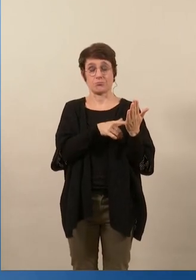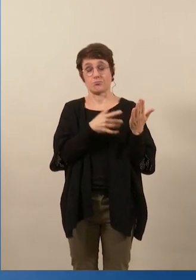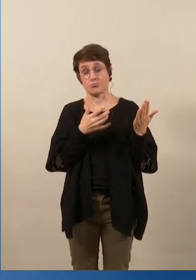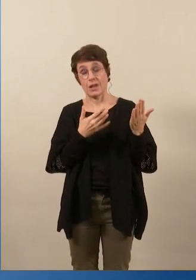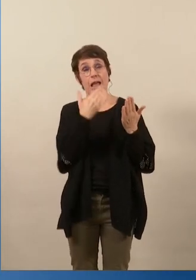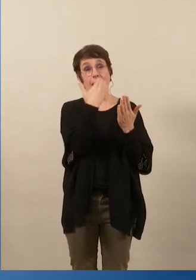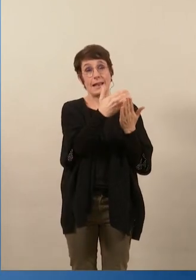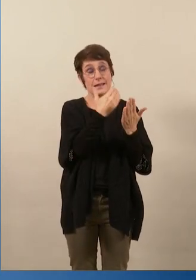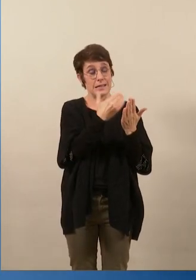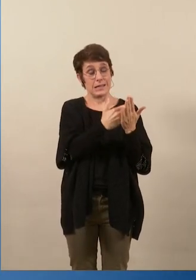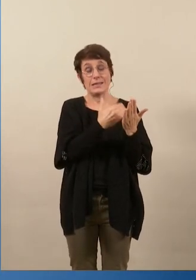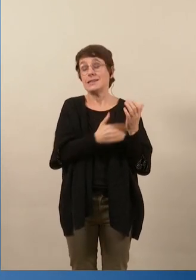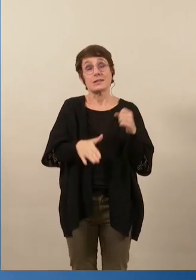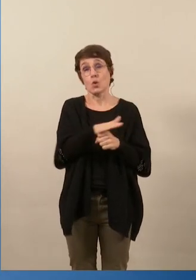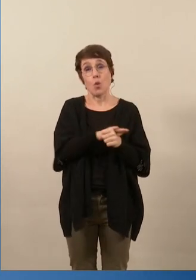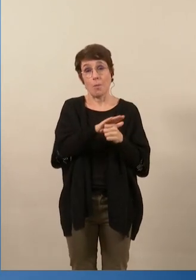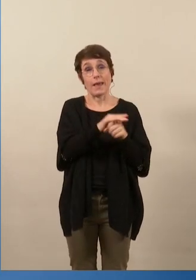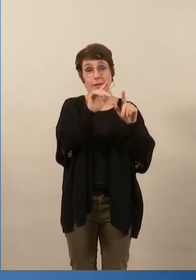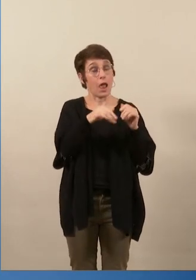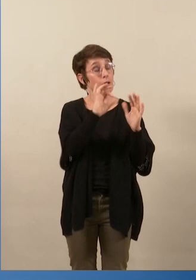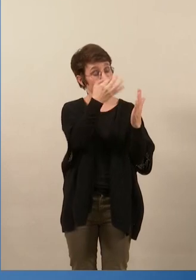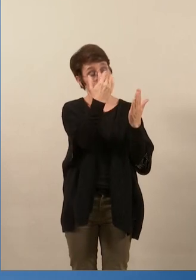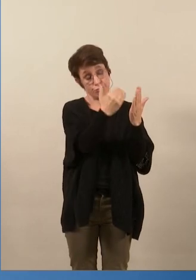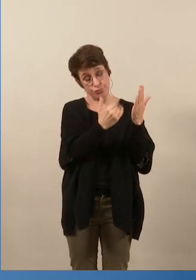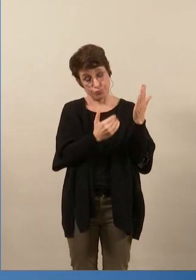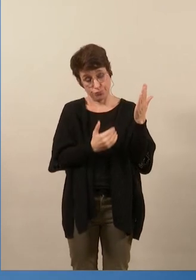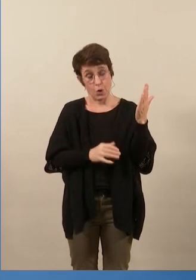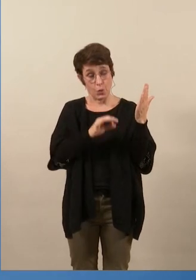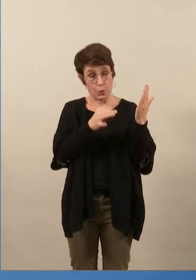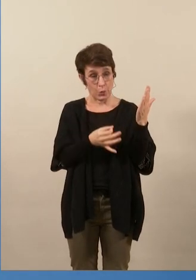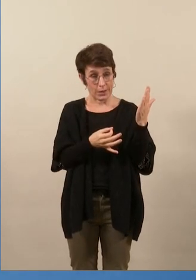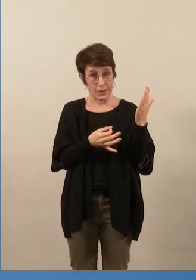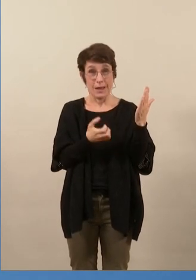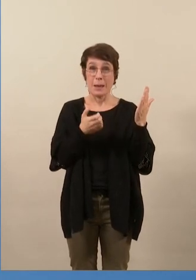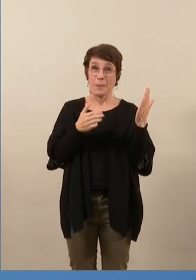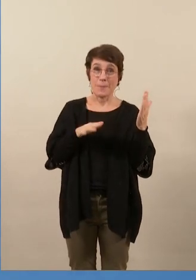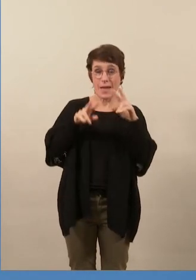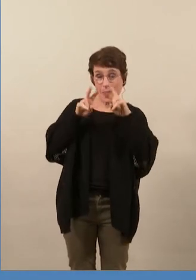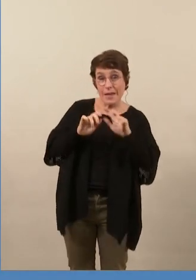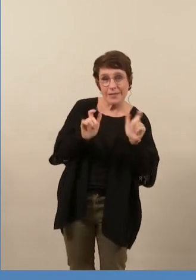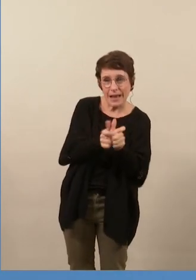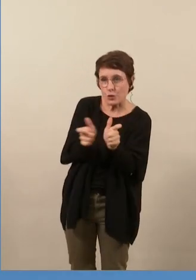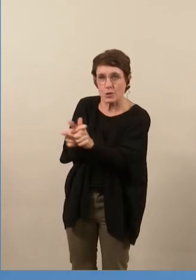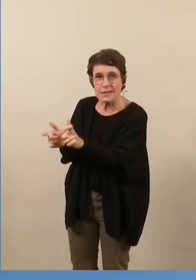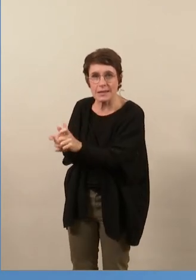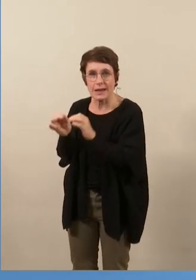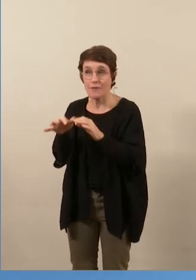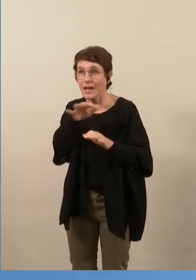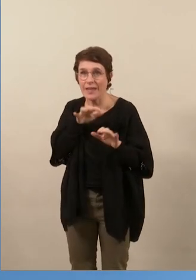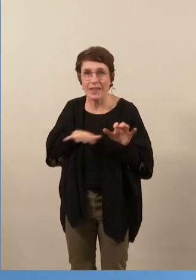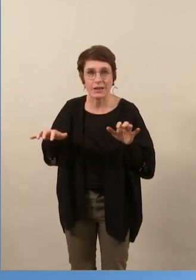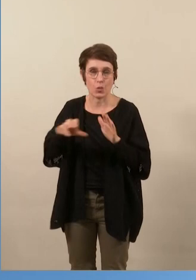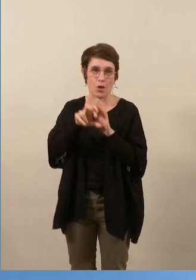certes des politiques menées en faveur de l'égalité sans faire part d'un diagnostic sur la réalité du territoire